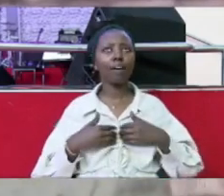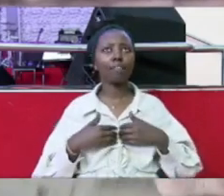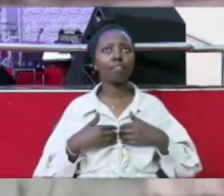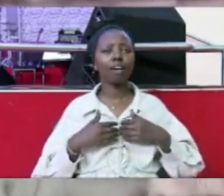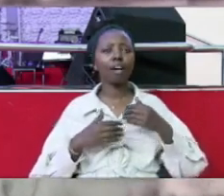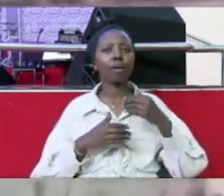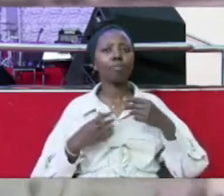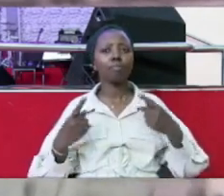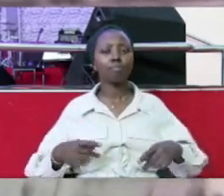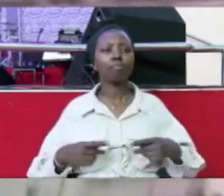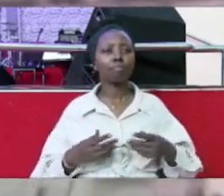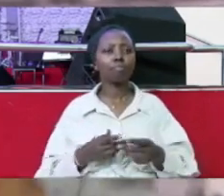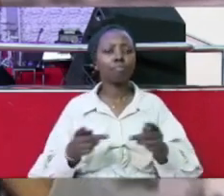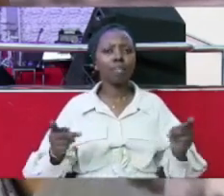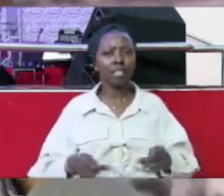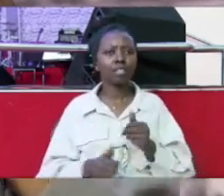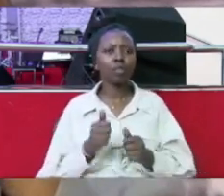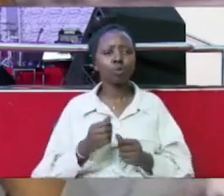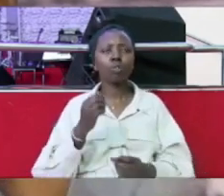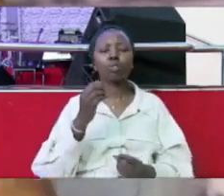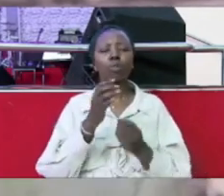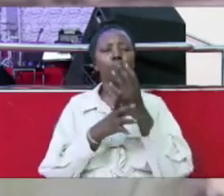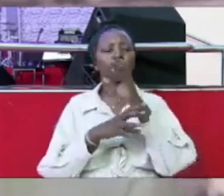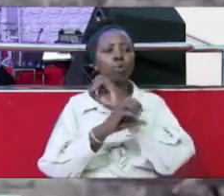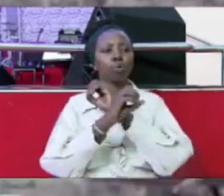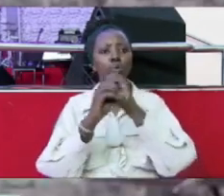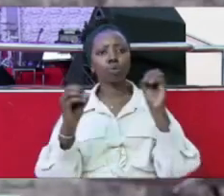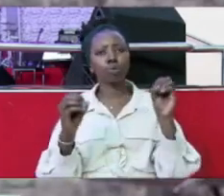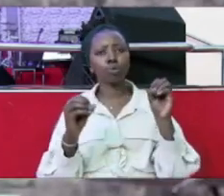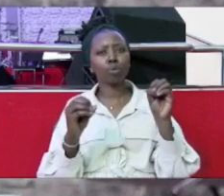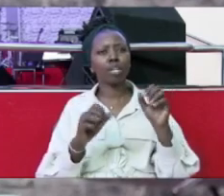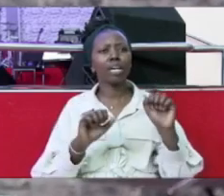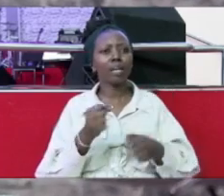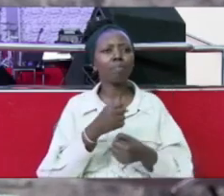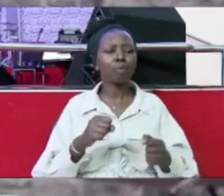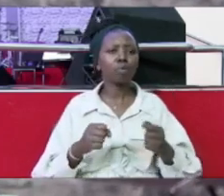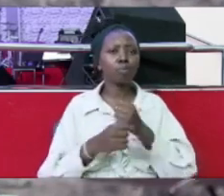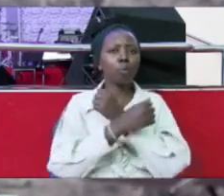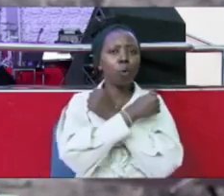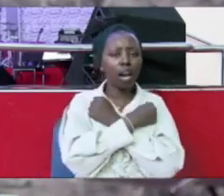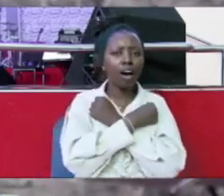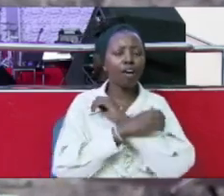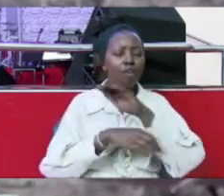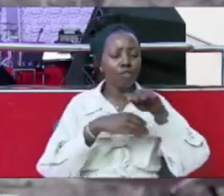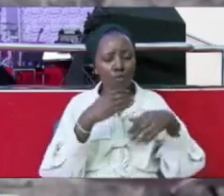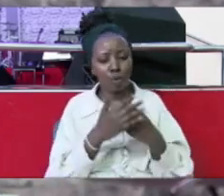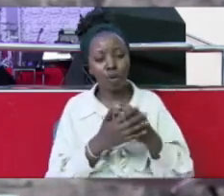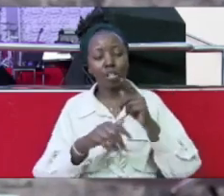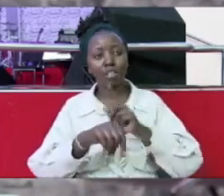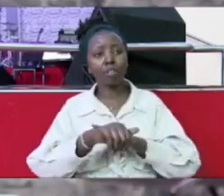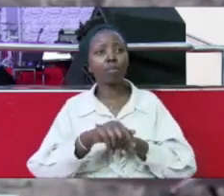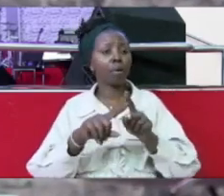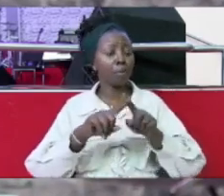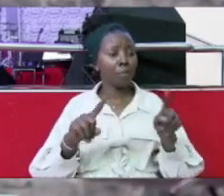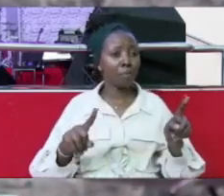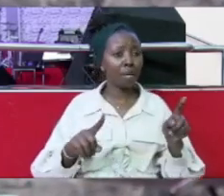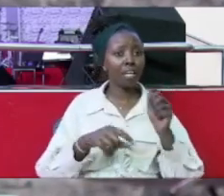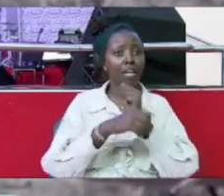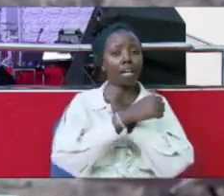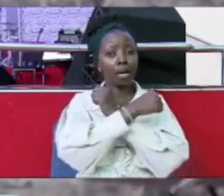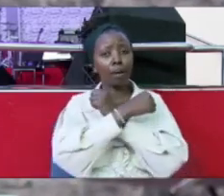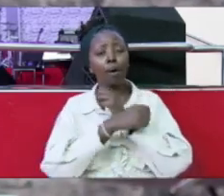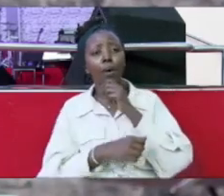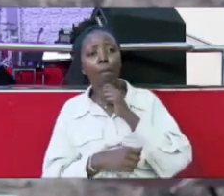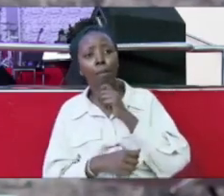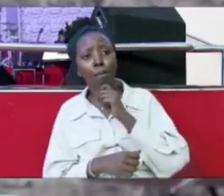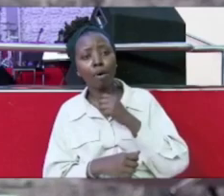ambayo tunafikia mwisho. Limits to love at all times. Wakati wa kupenda kila wakati. But a man or woman whose